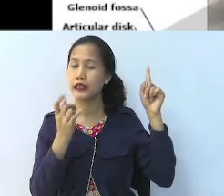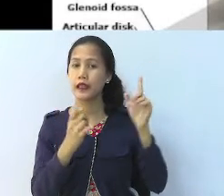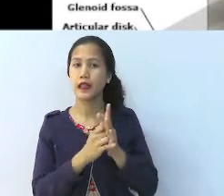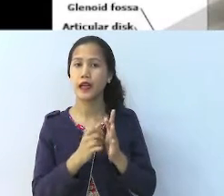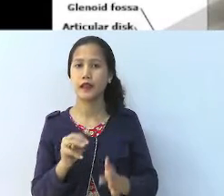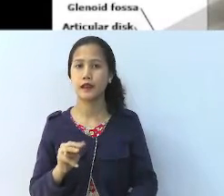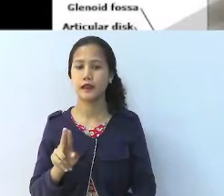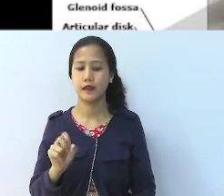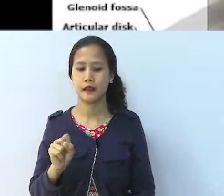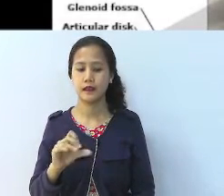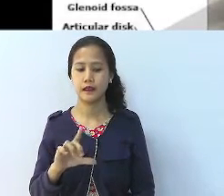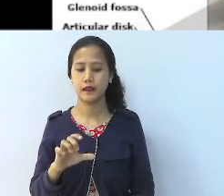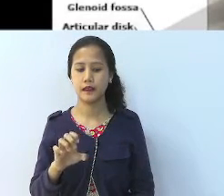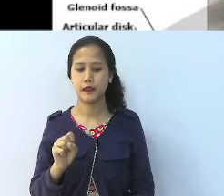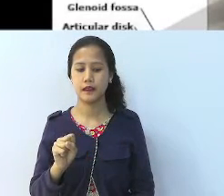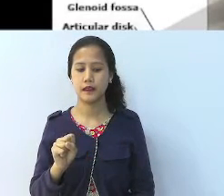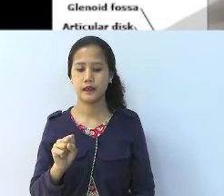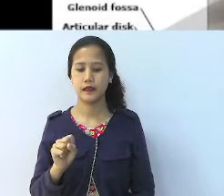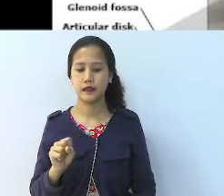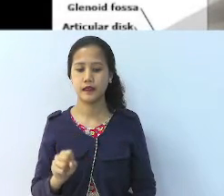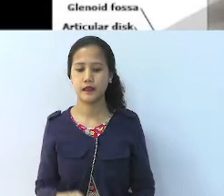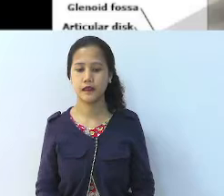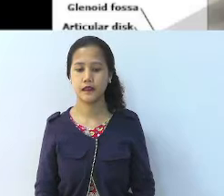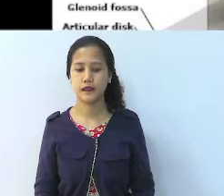natin pataas.